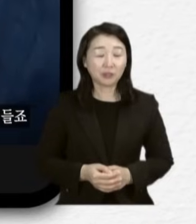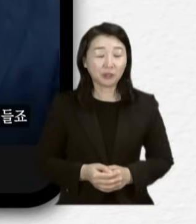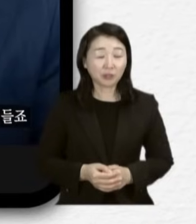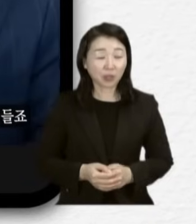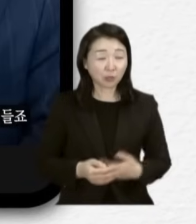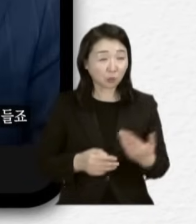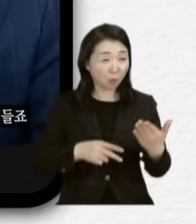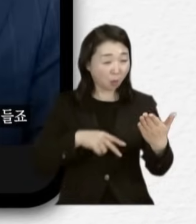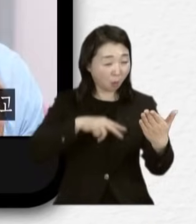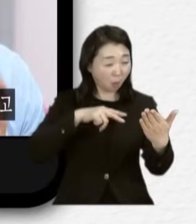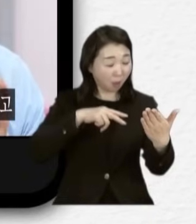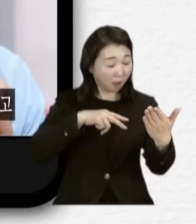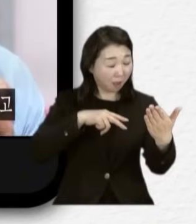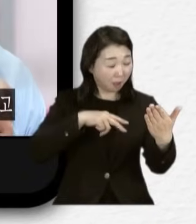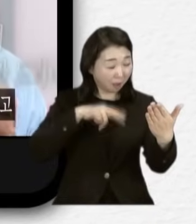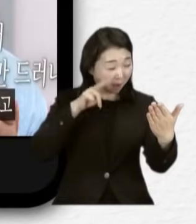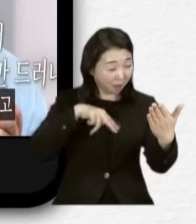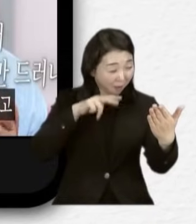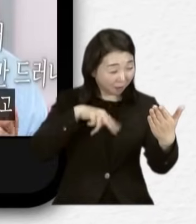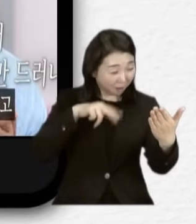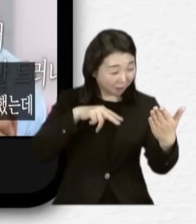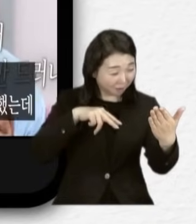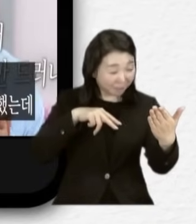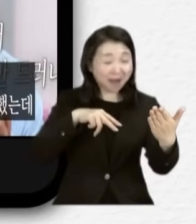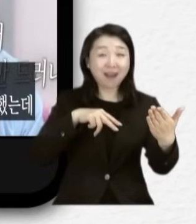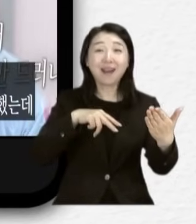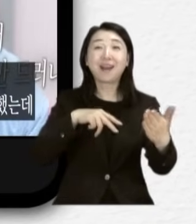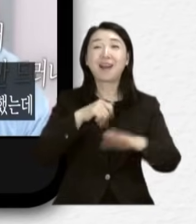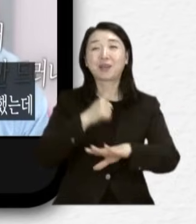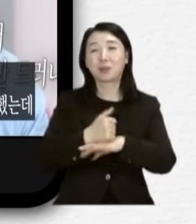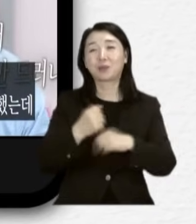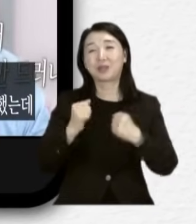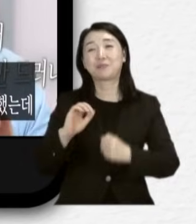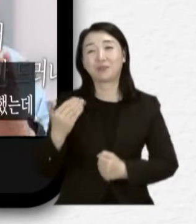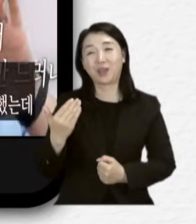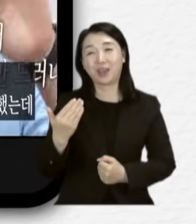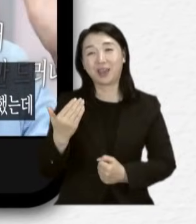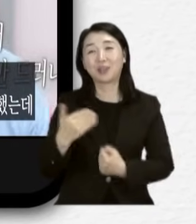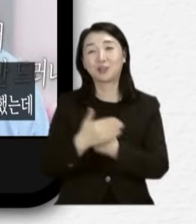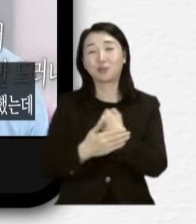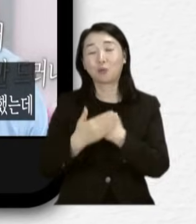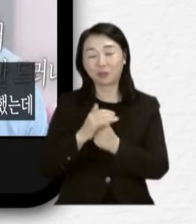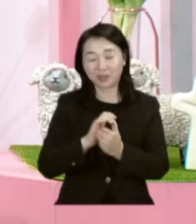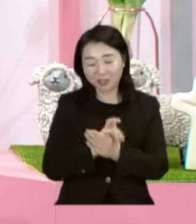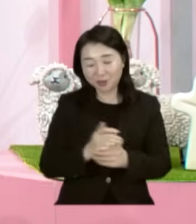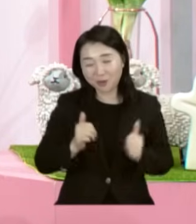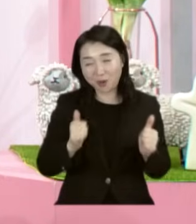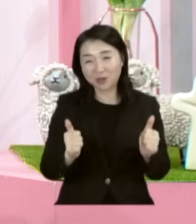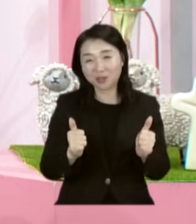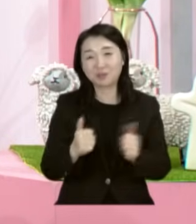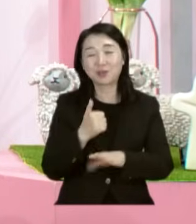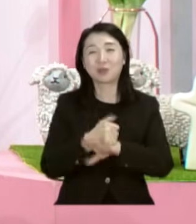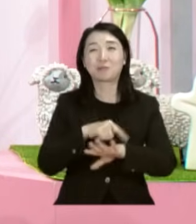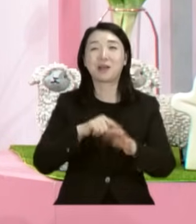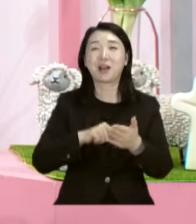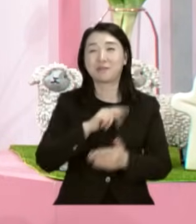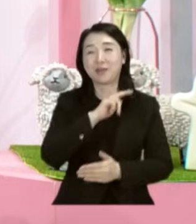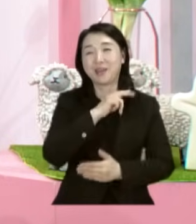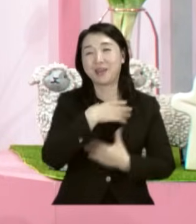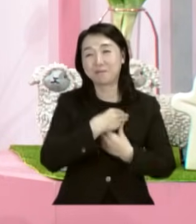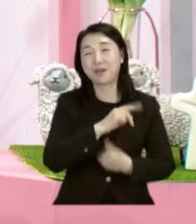보다 보니까 아 그게 저한테 마음에 큰 힘이 되고 어 그덕에 또 기도를 더 열심히 하고 또 마음에 평안이 찾아왔죠